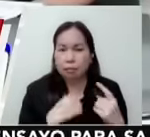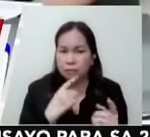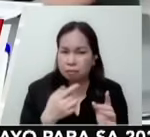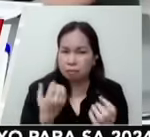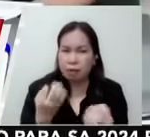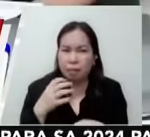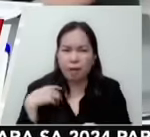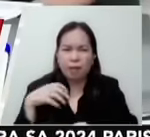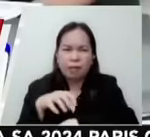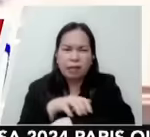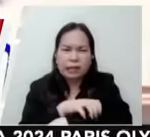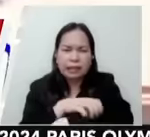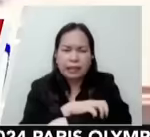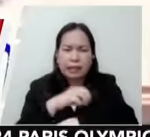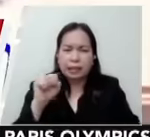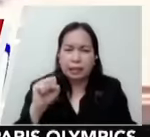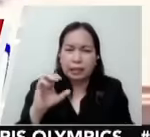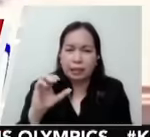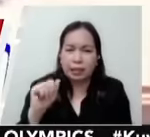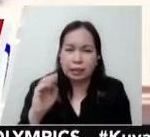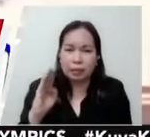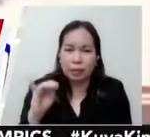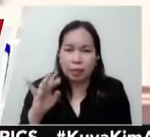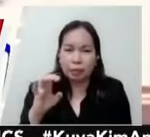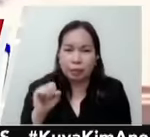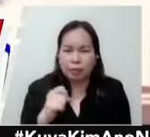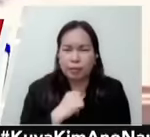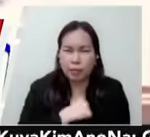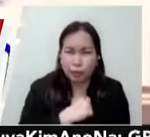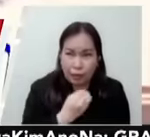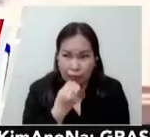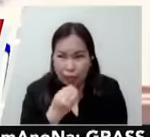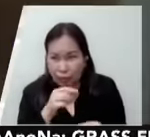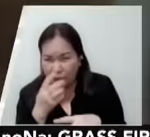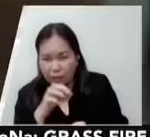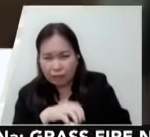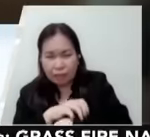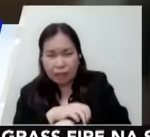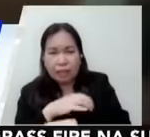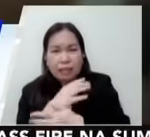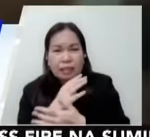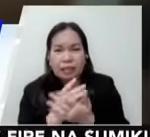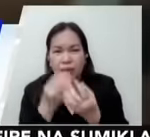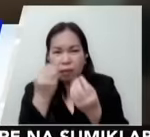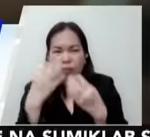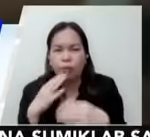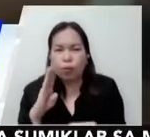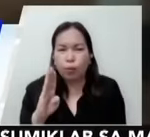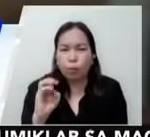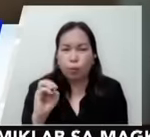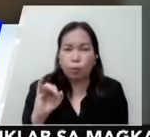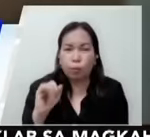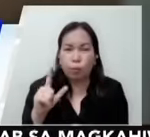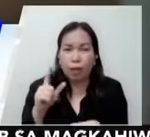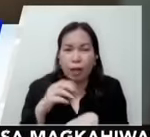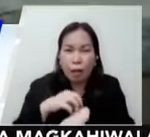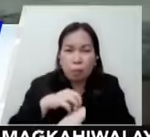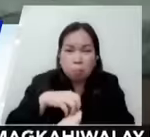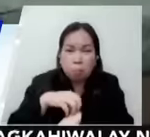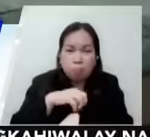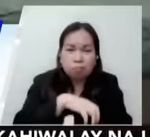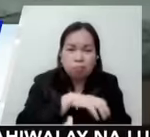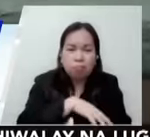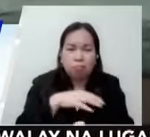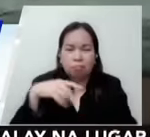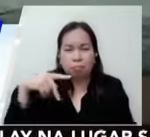And pasintabi po doon sa mga kumakain, meron na rin po silang mga reported ng boils. Yan ho, ang mga karaniwan or pigsa, natin. No?